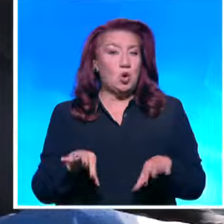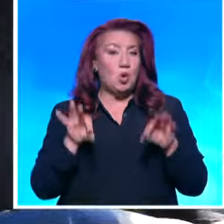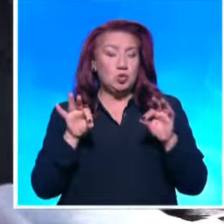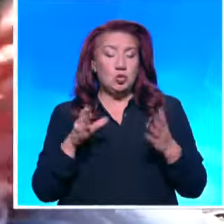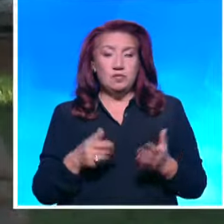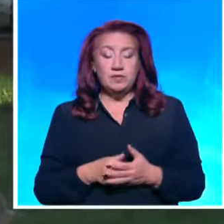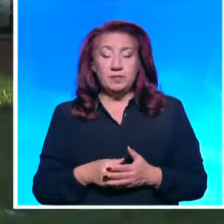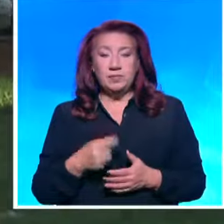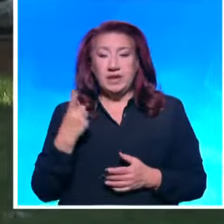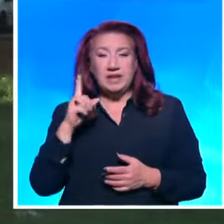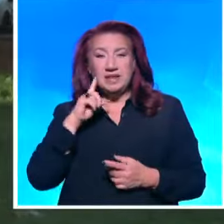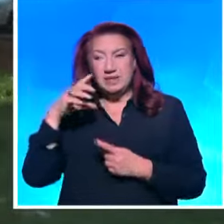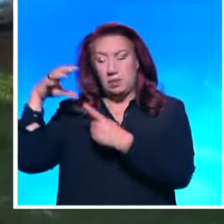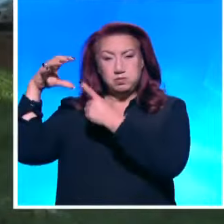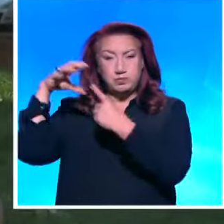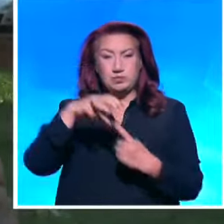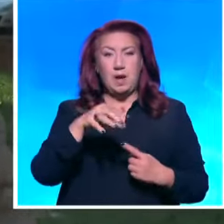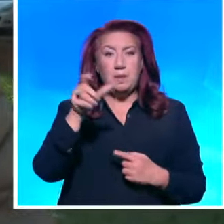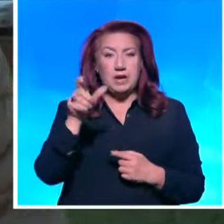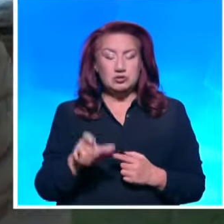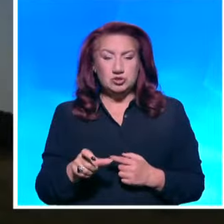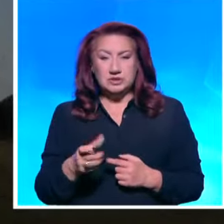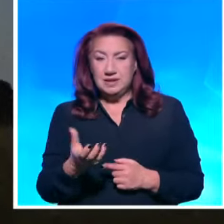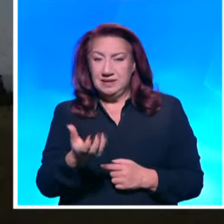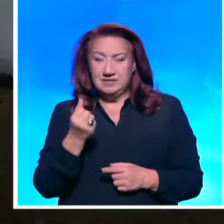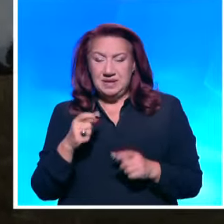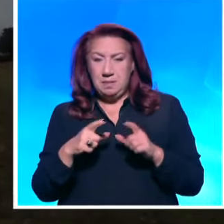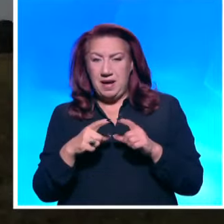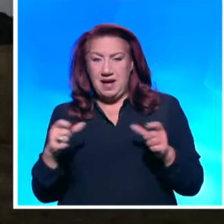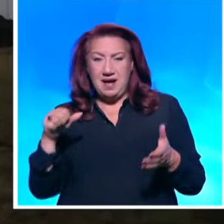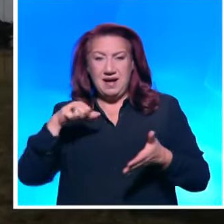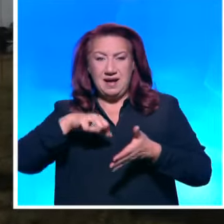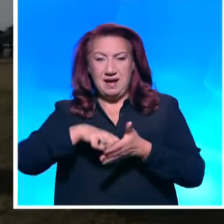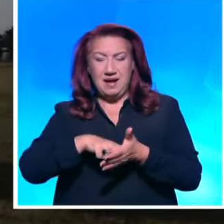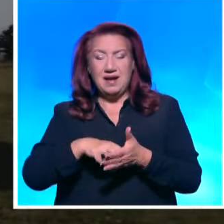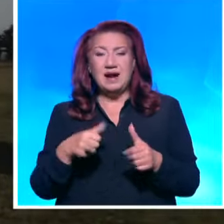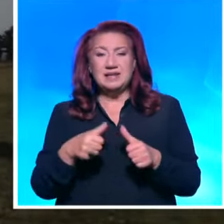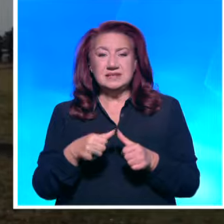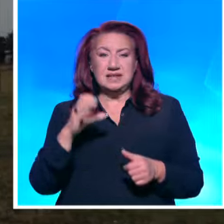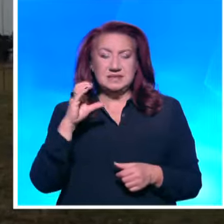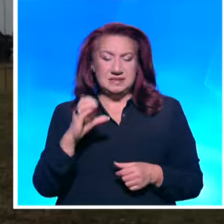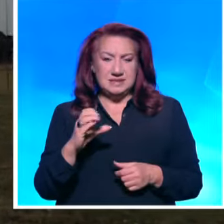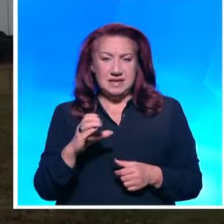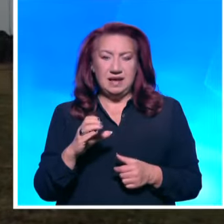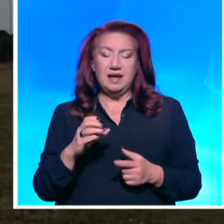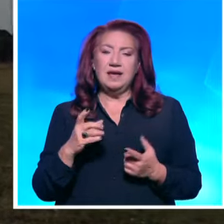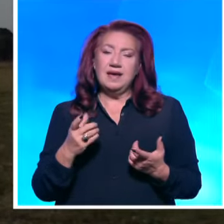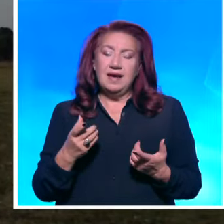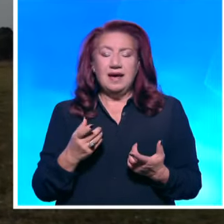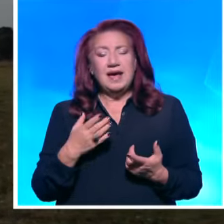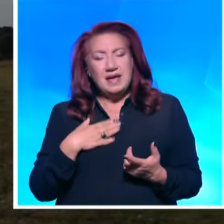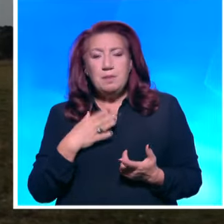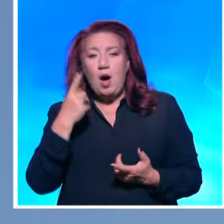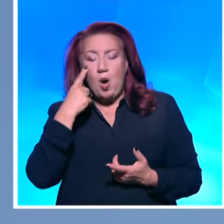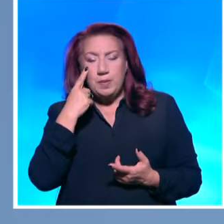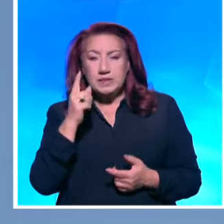парашутист, придобивайки току-що лиценз С, той е навлязал в парашутизма, но не е най-добрия. Парашутът